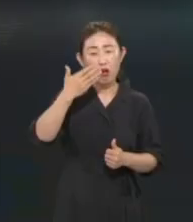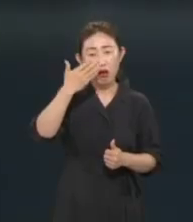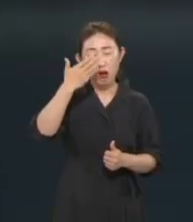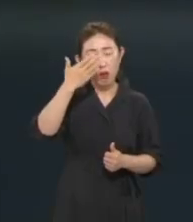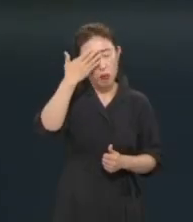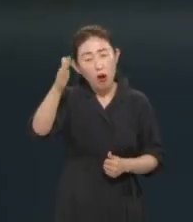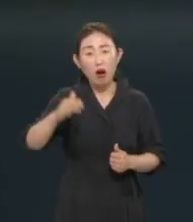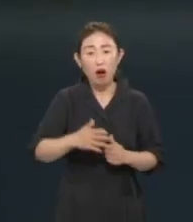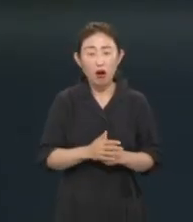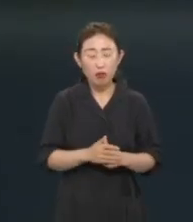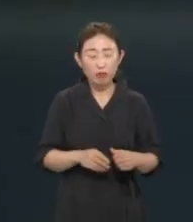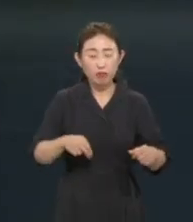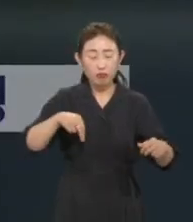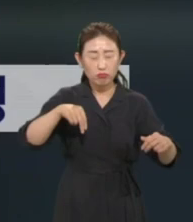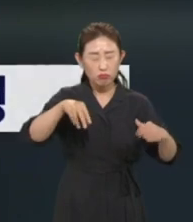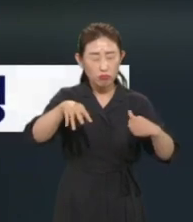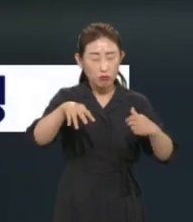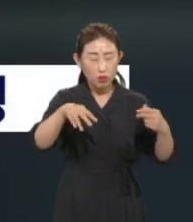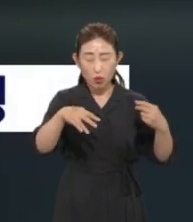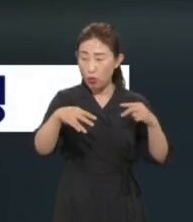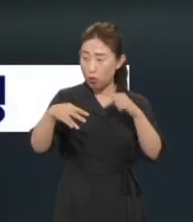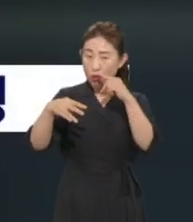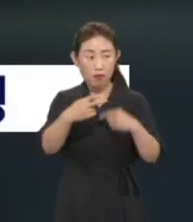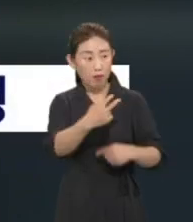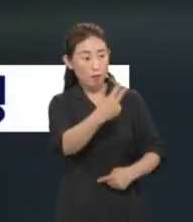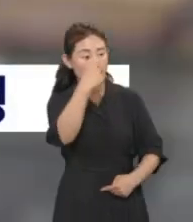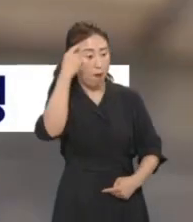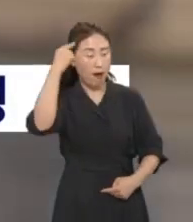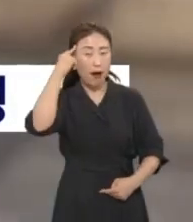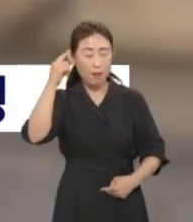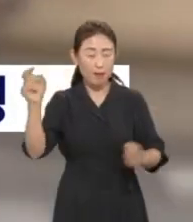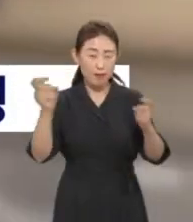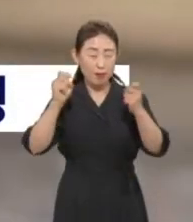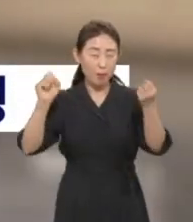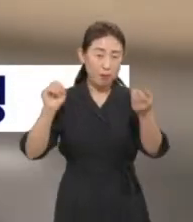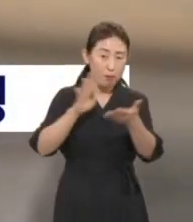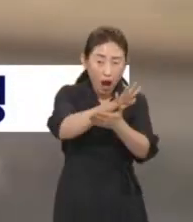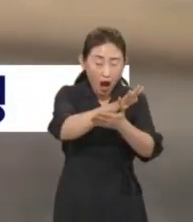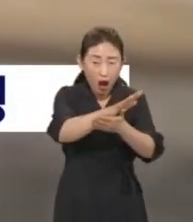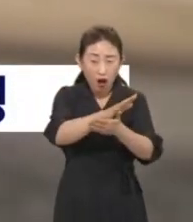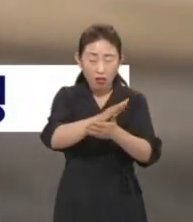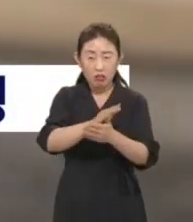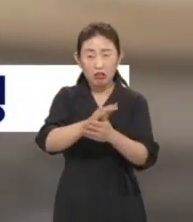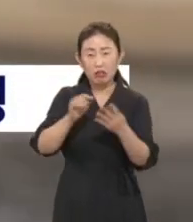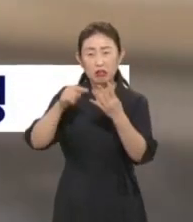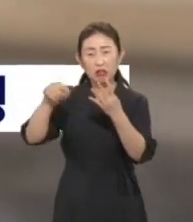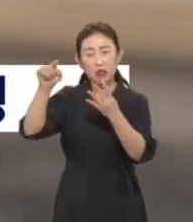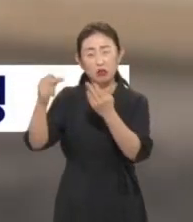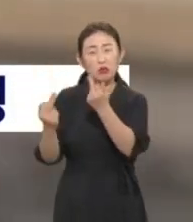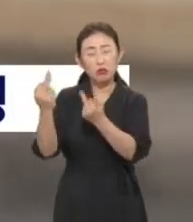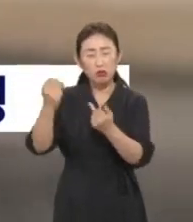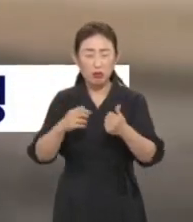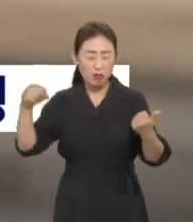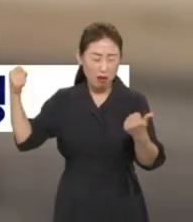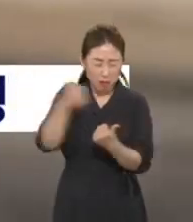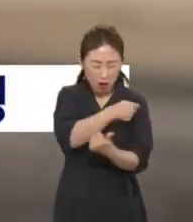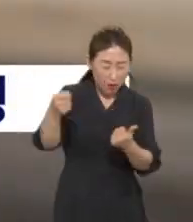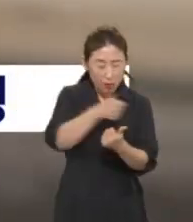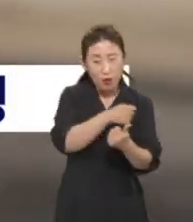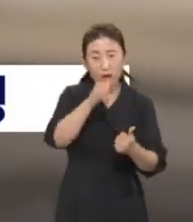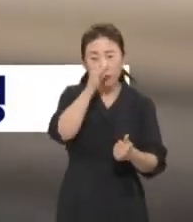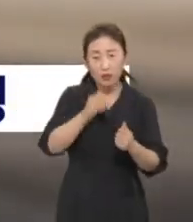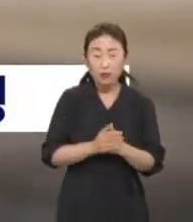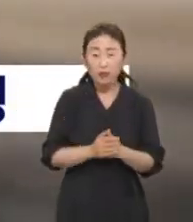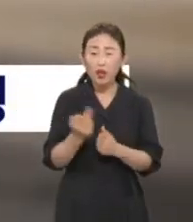왜 쳐다보이냐며 시비가 시작됐고 사촌형제인 가해자들의 일방적인 폭행으로 이어졌습니다 특히 사촌형인